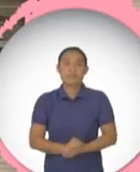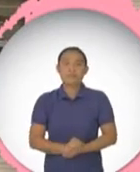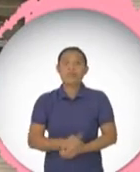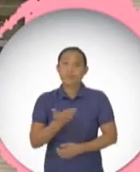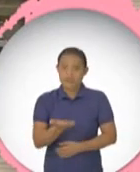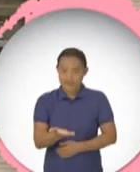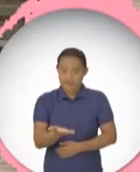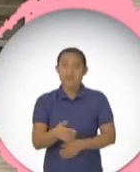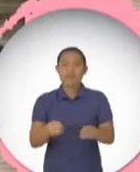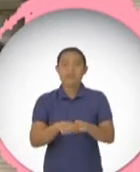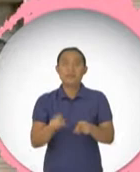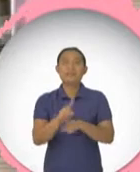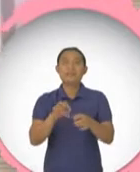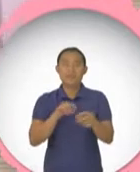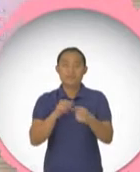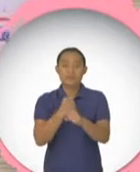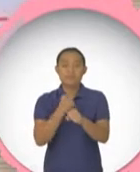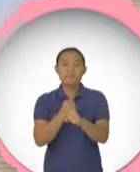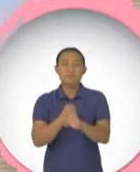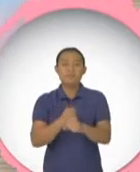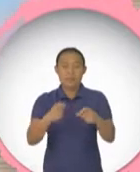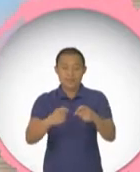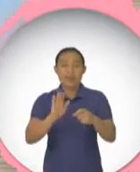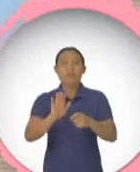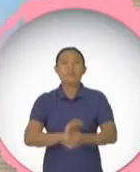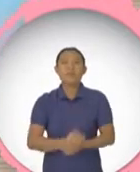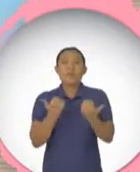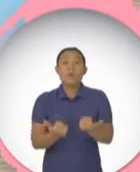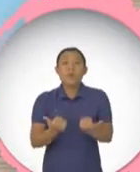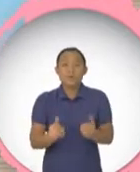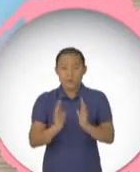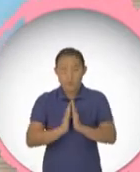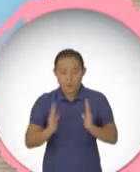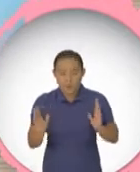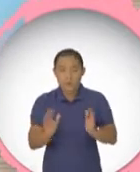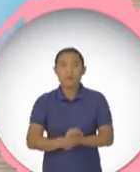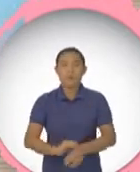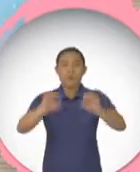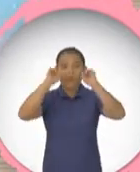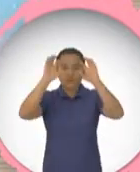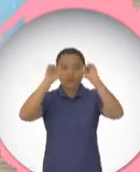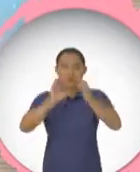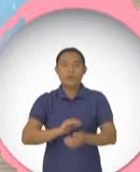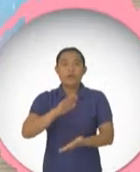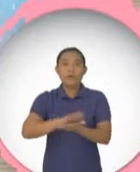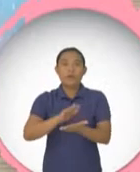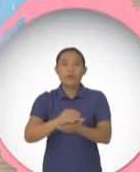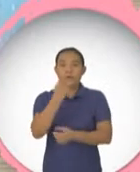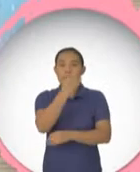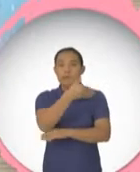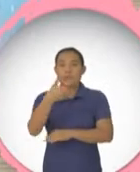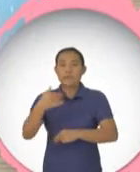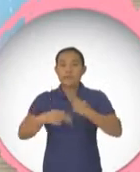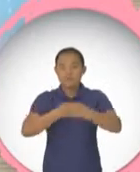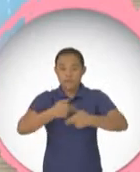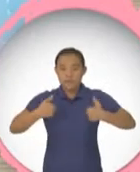วนของพายผีเสื้อนั่นเองนะครับเพราะฉะนั้นวันนี้ขอบพระคุณวิทยากรของเรานะครับอาจารย์ธีรนุชฉายสิริโชติจากโรงเรียนการอาหารนานาชาติ